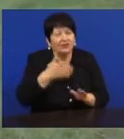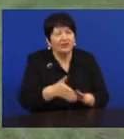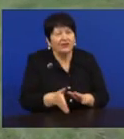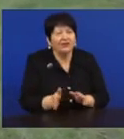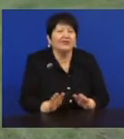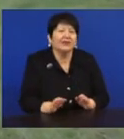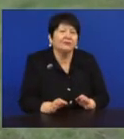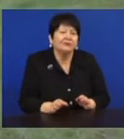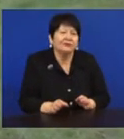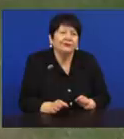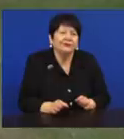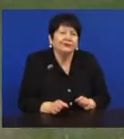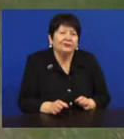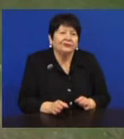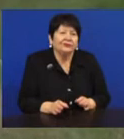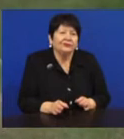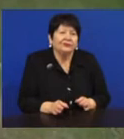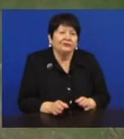conștientizăm să